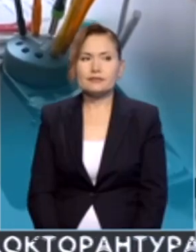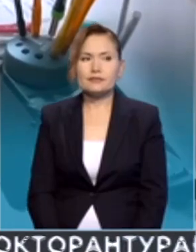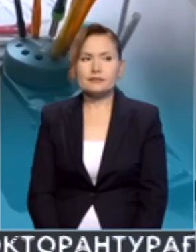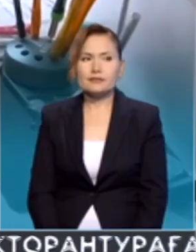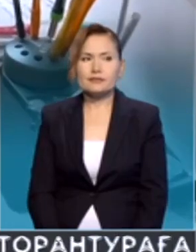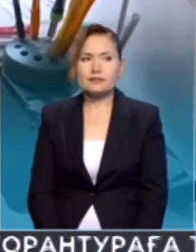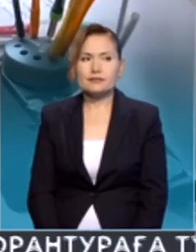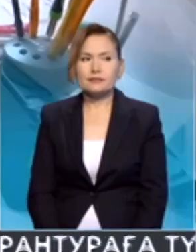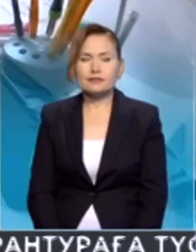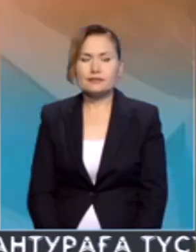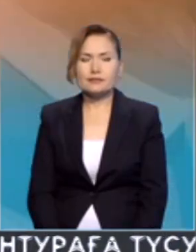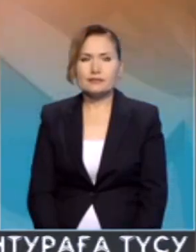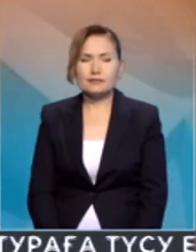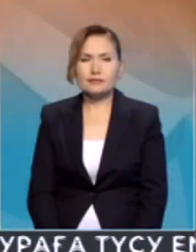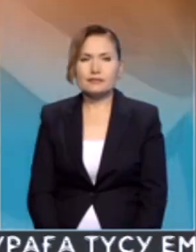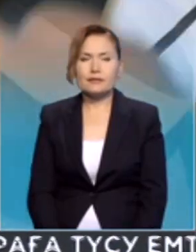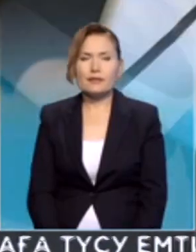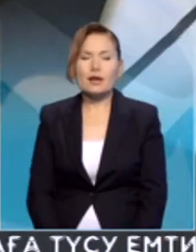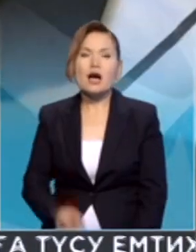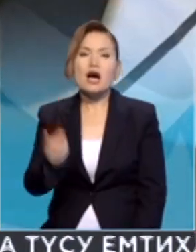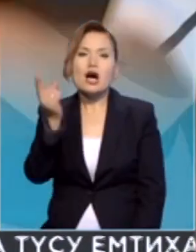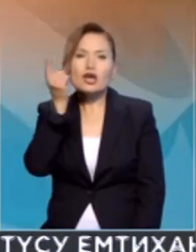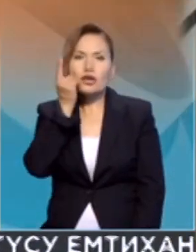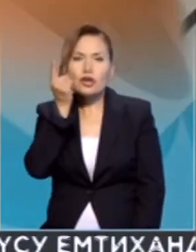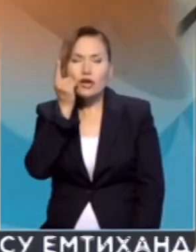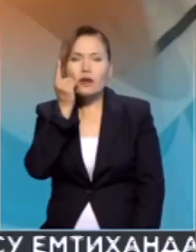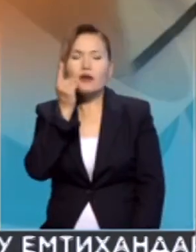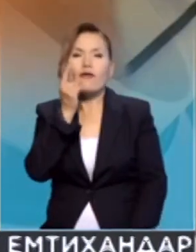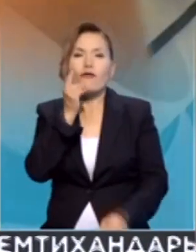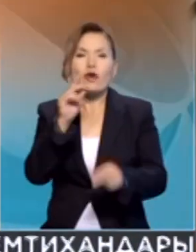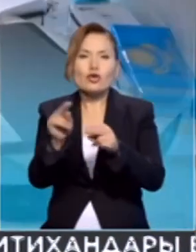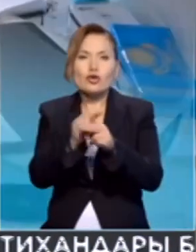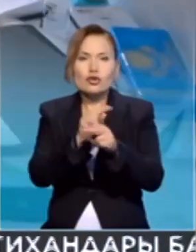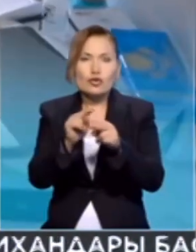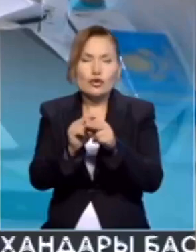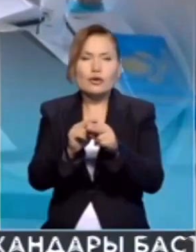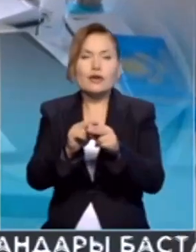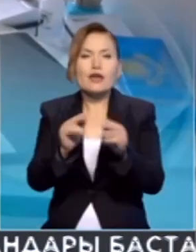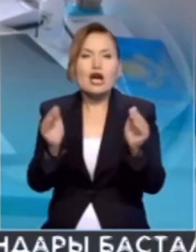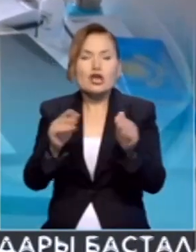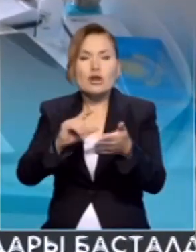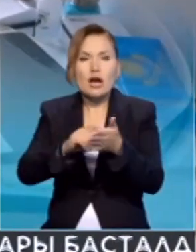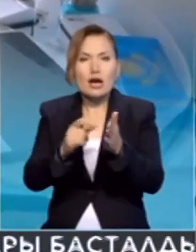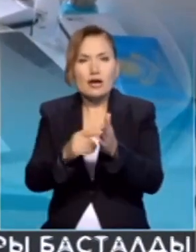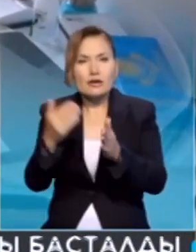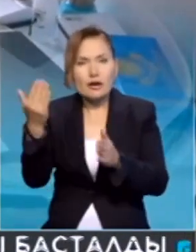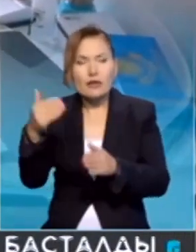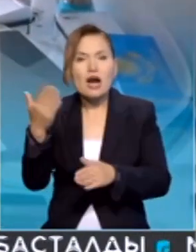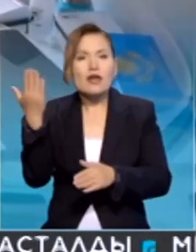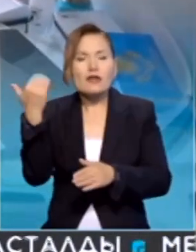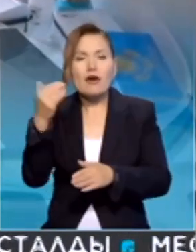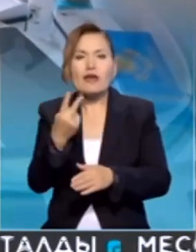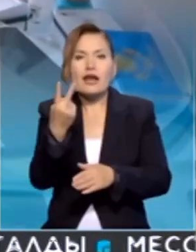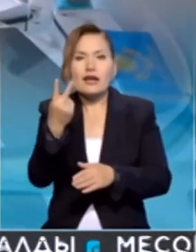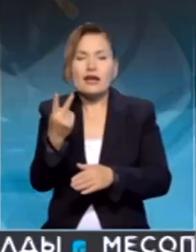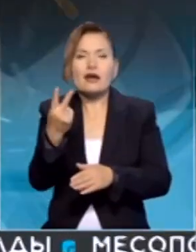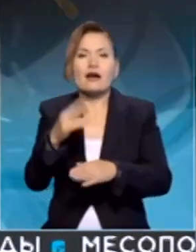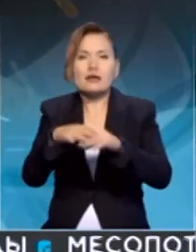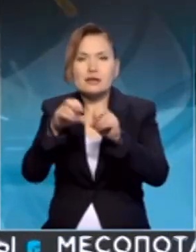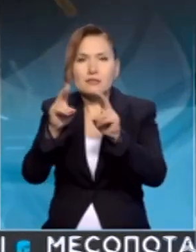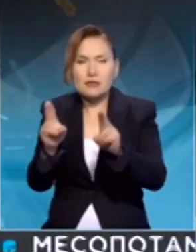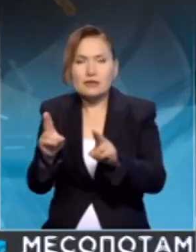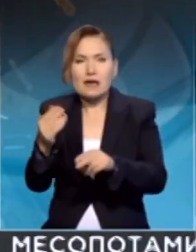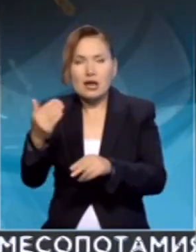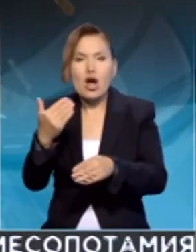Your phone is ready. Telefon jöndeytin şağın dükkeni var Amangeldin qaramağında buğan deyin 2 kömekşisi boldı. Qazir birneşe jumısı